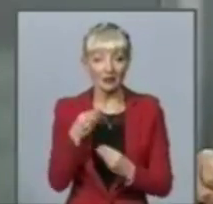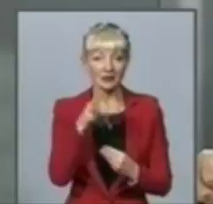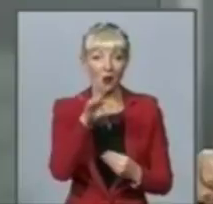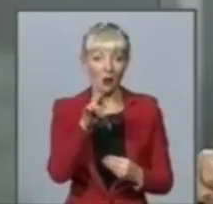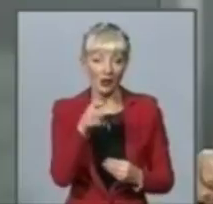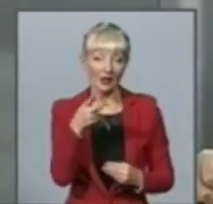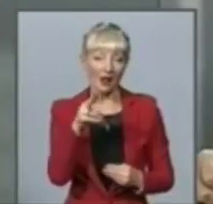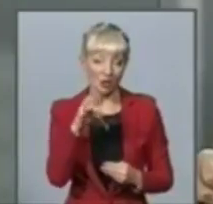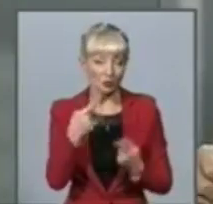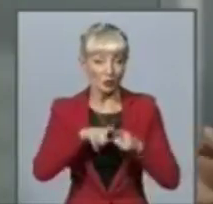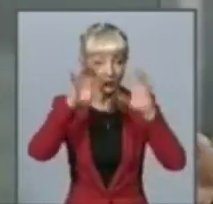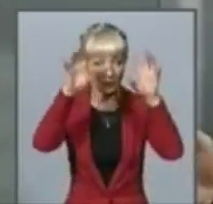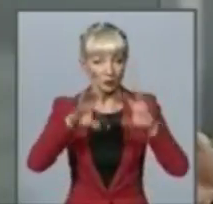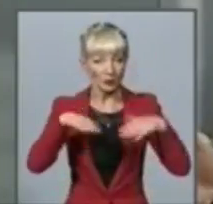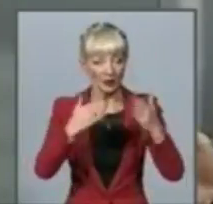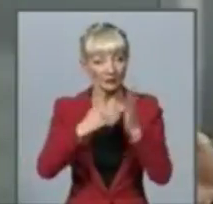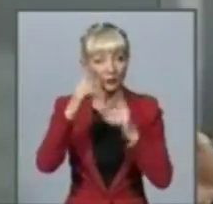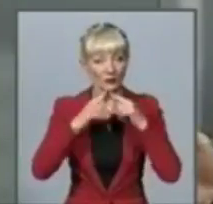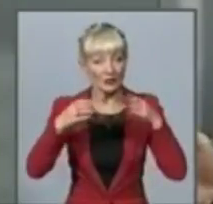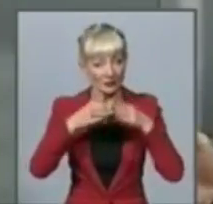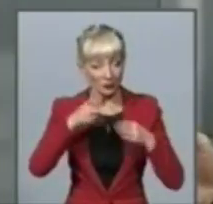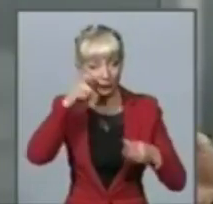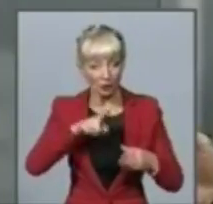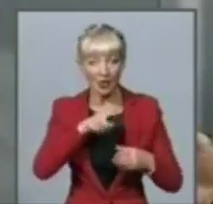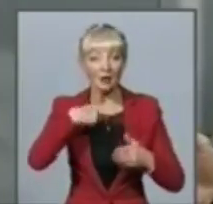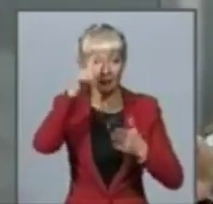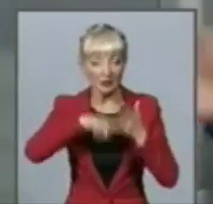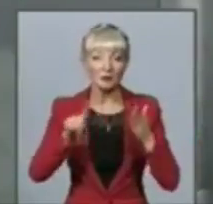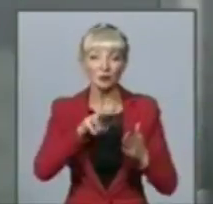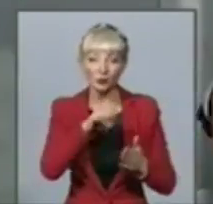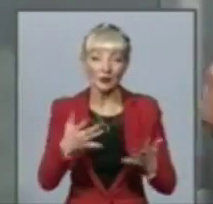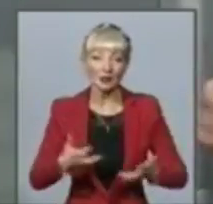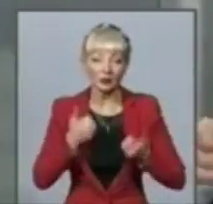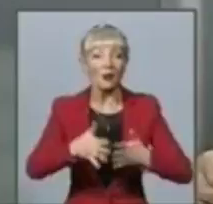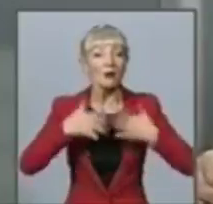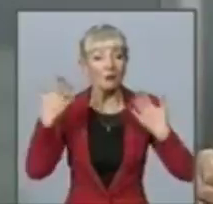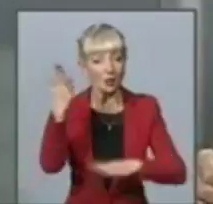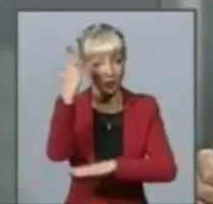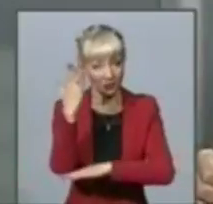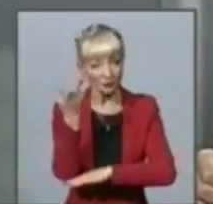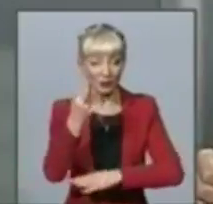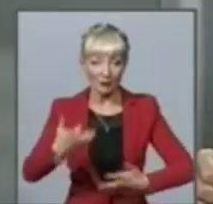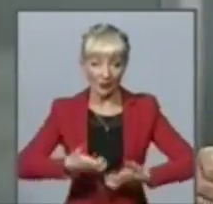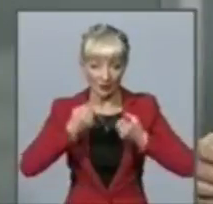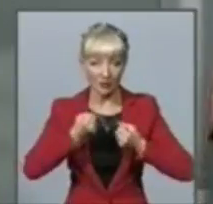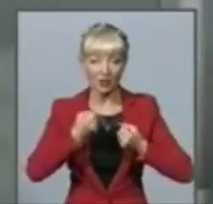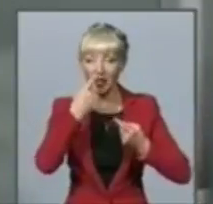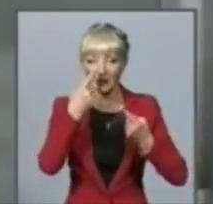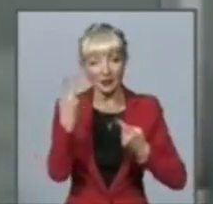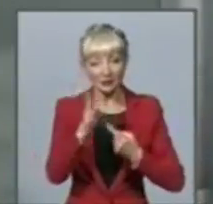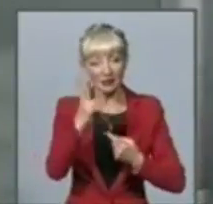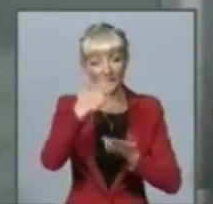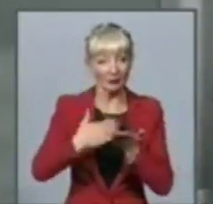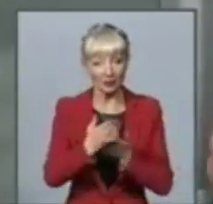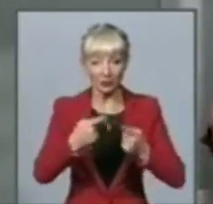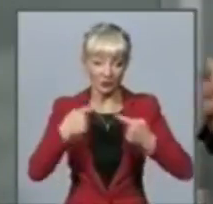командою, відповідний законопроект в Верховну Раду. І ми сподіваємося, що ми знайдемо більшість для його підтримки, незважаючи на політичну різницю. Адже